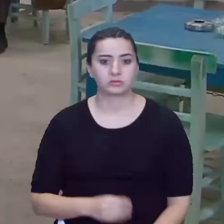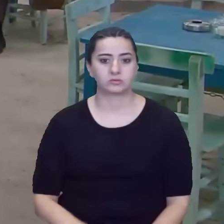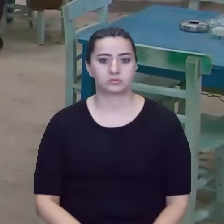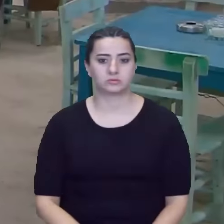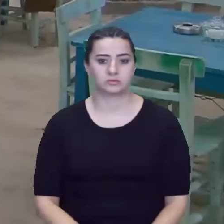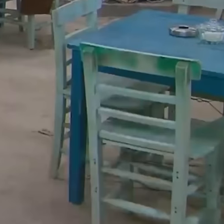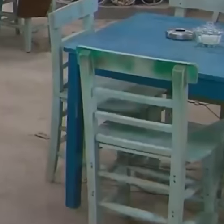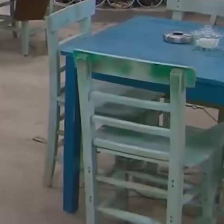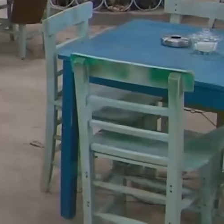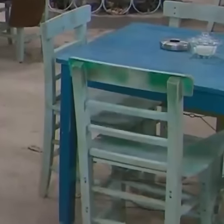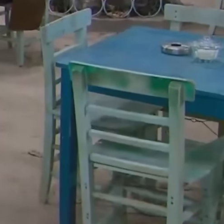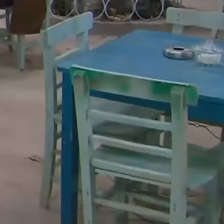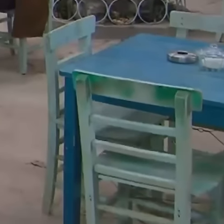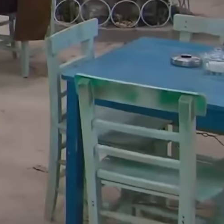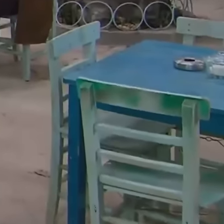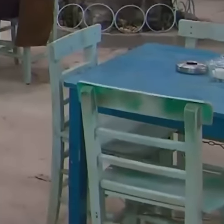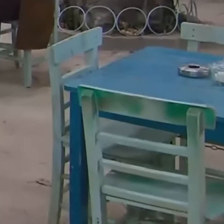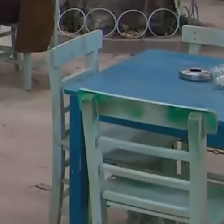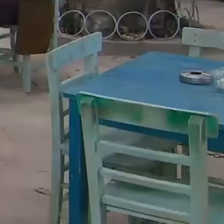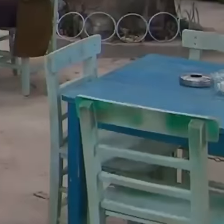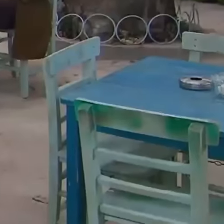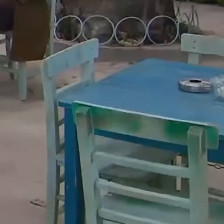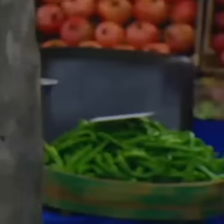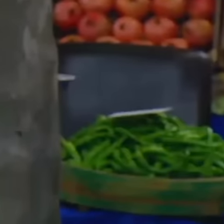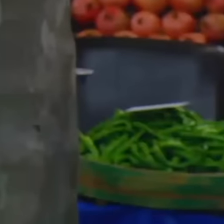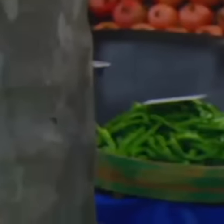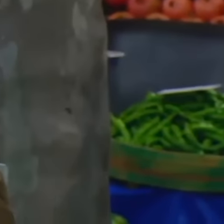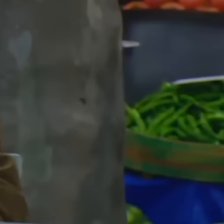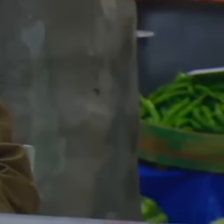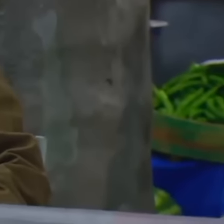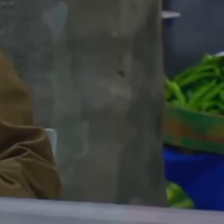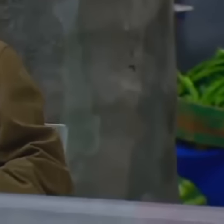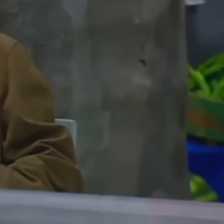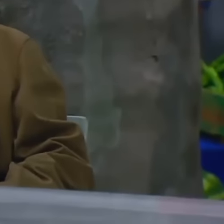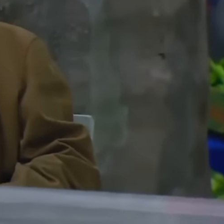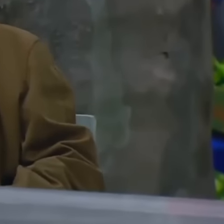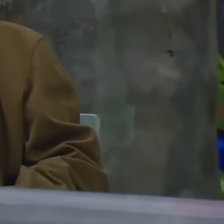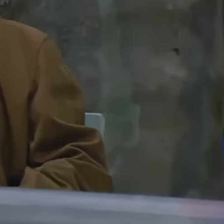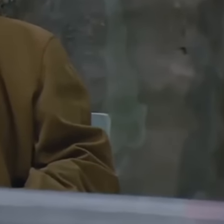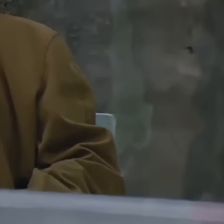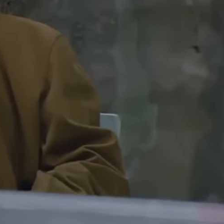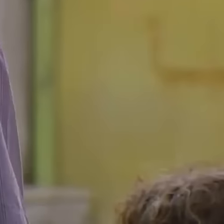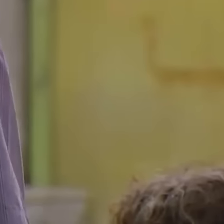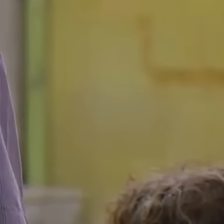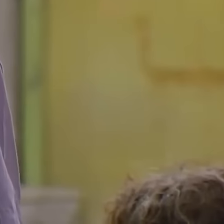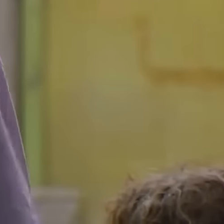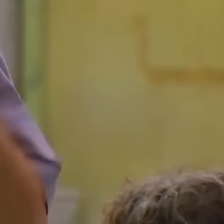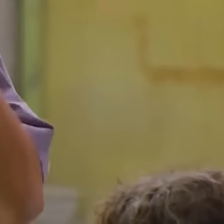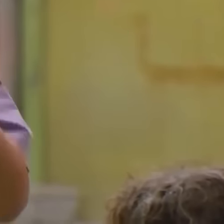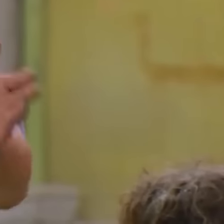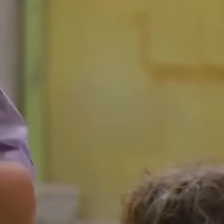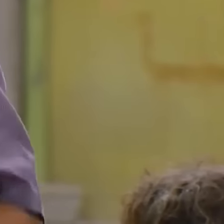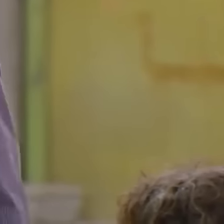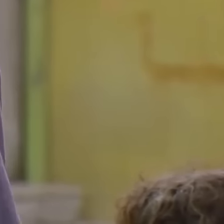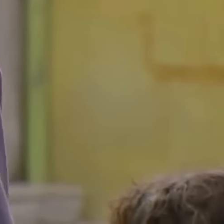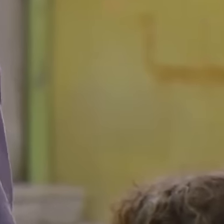gidiyor. Mesut gıcık olup Susmuş'a döndü, yanına yürüyerek karşısına geçti. Susmuş 50'lerinde, esmer, orta boylu, saçı sakalına